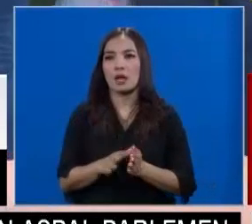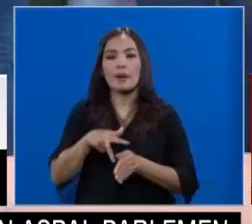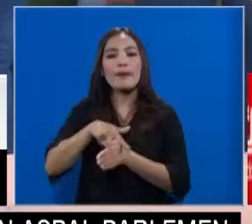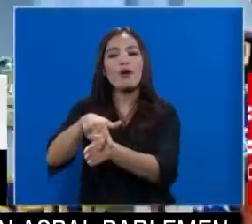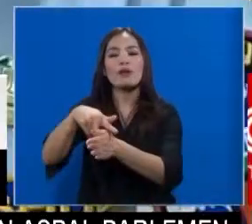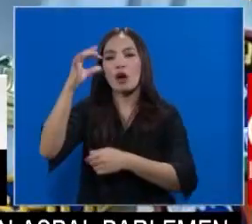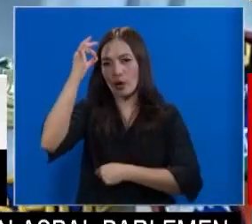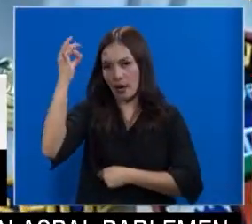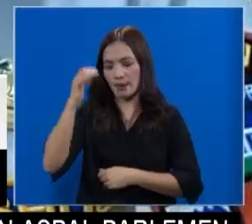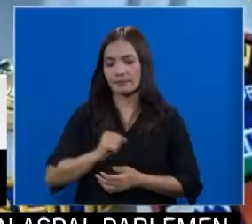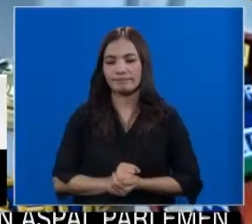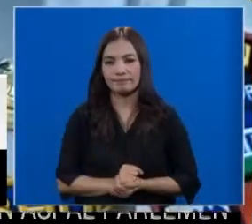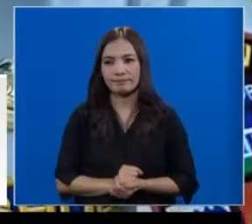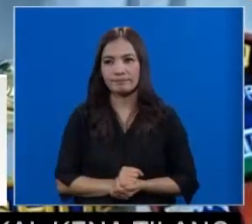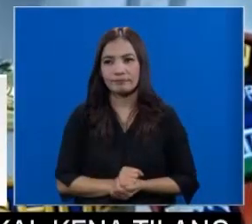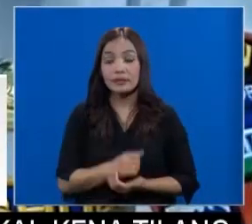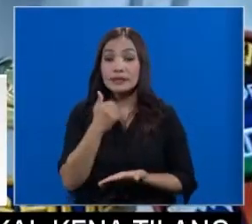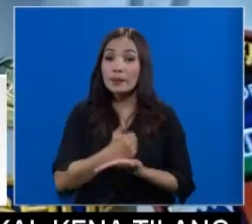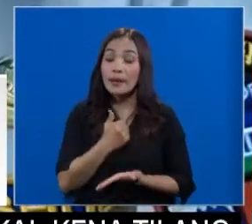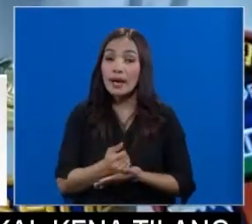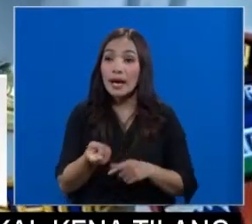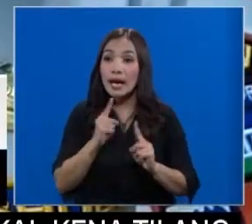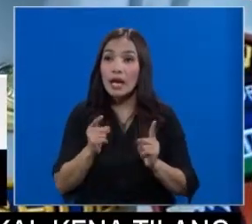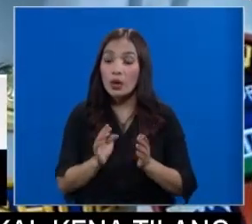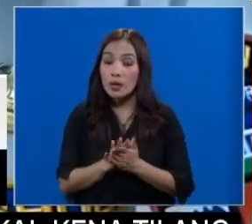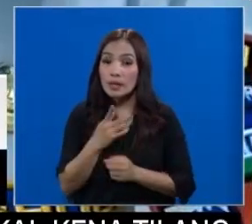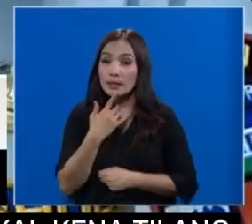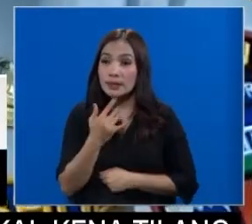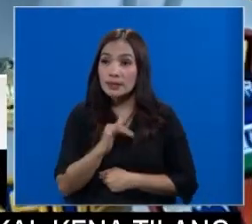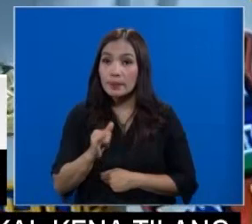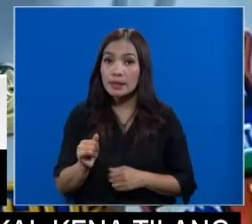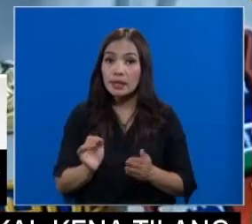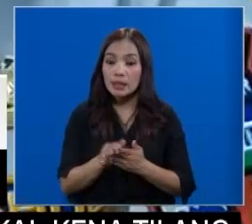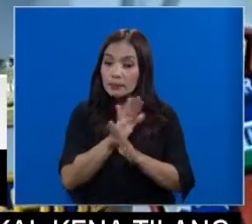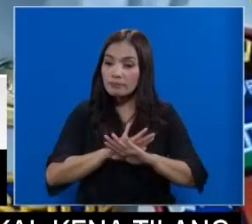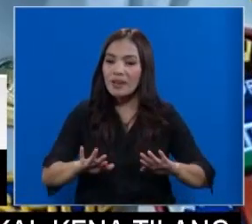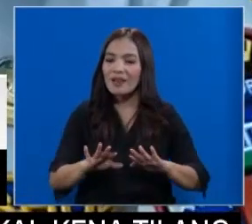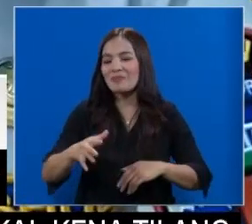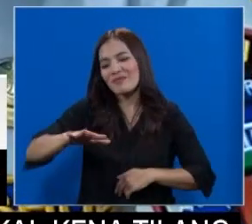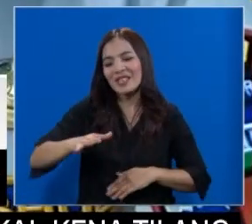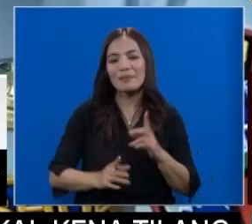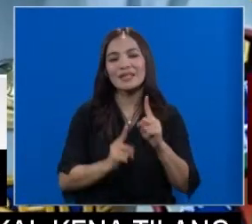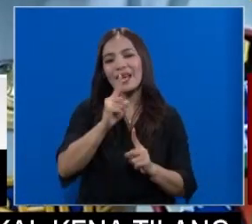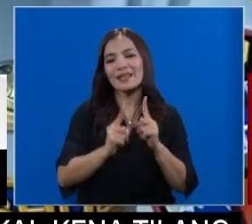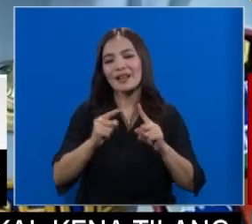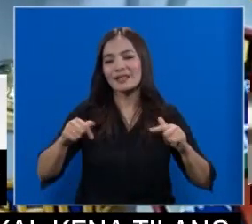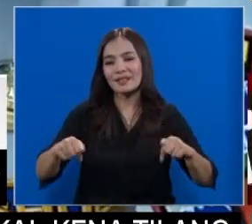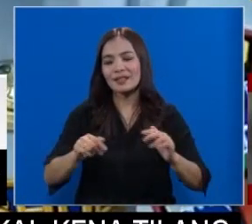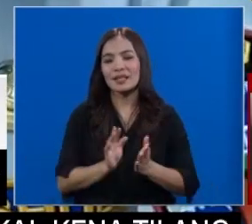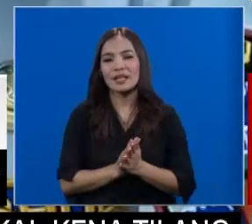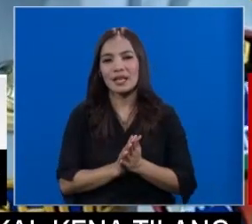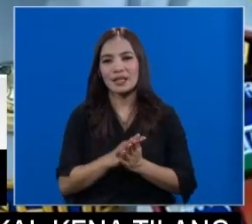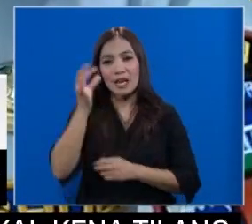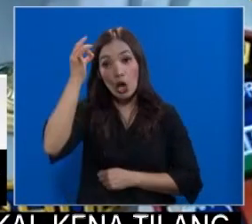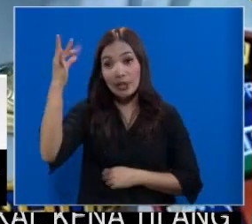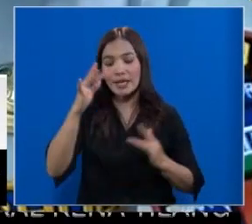aja kali ya. Sebenarnya kalau pelarangan sih tidak ada ya. Cuman mungkin persaingan. Persaingan itu antara online tadi,